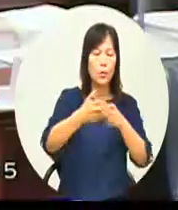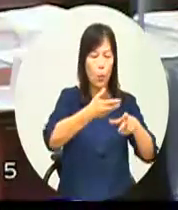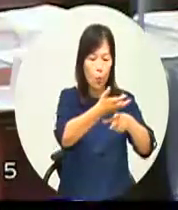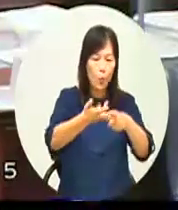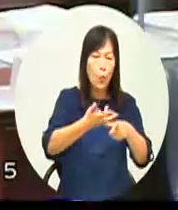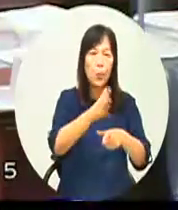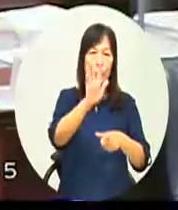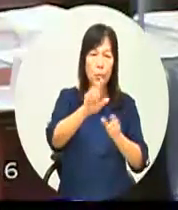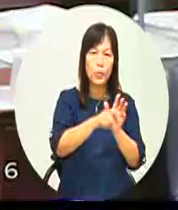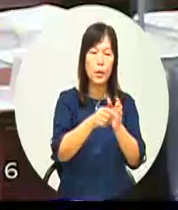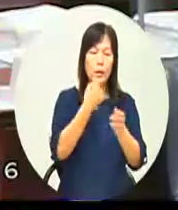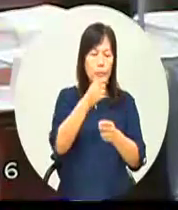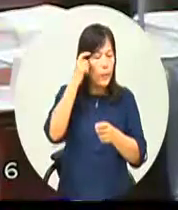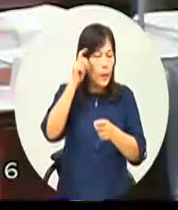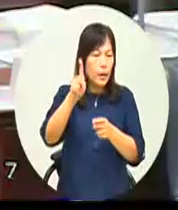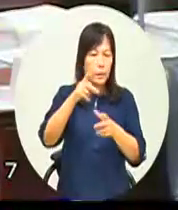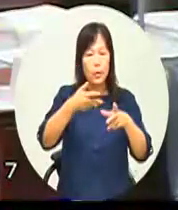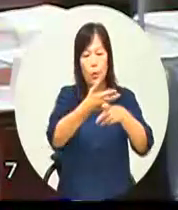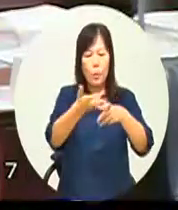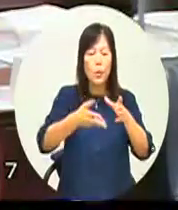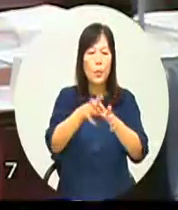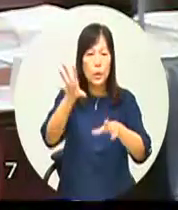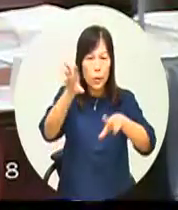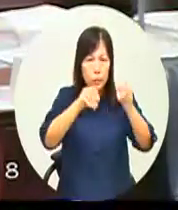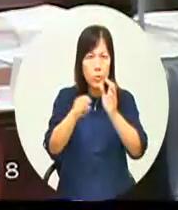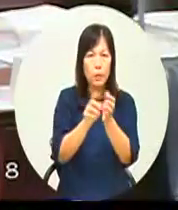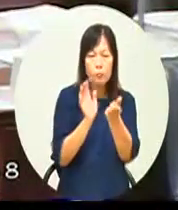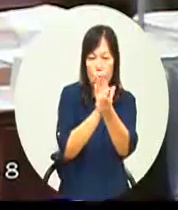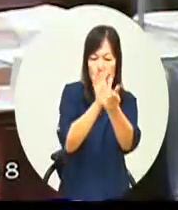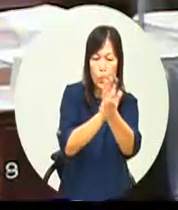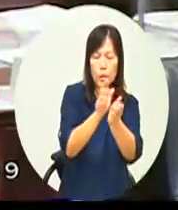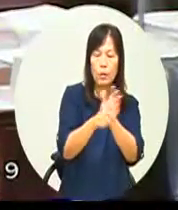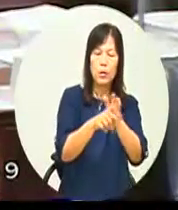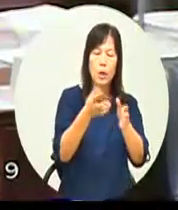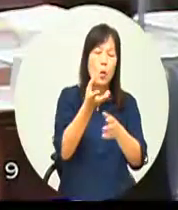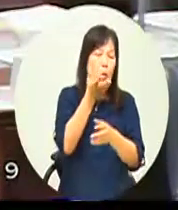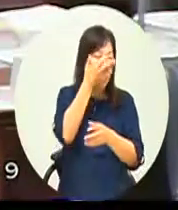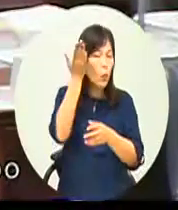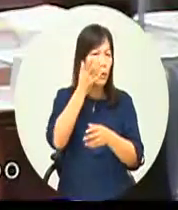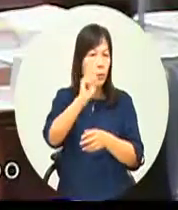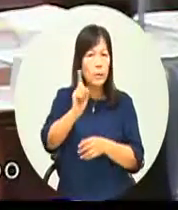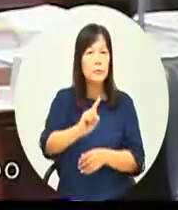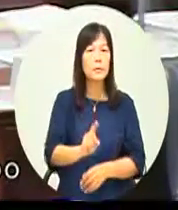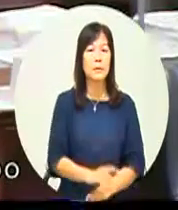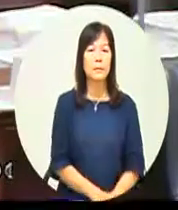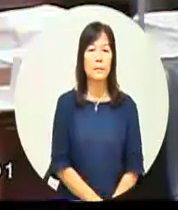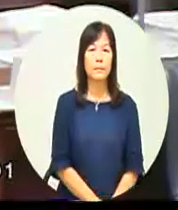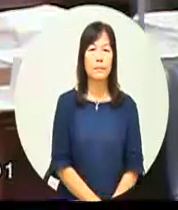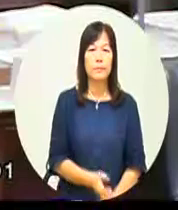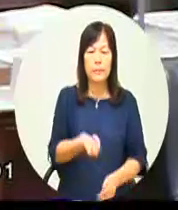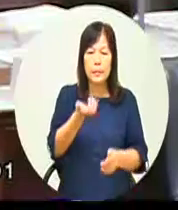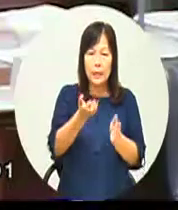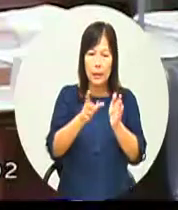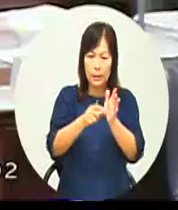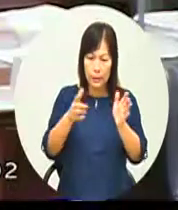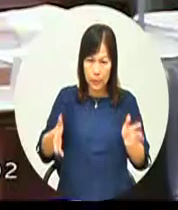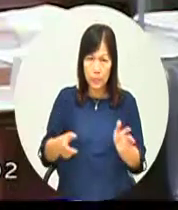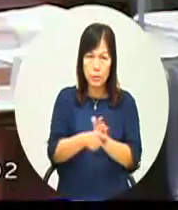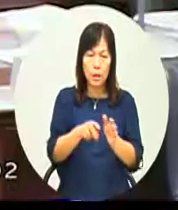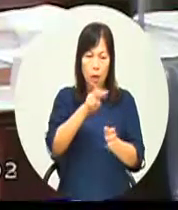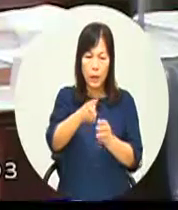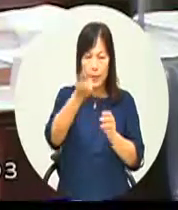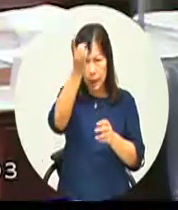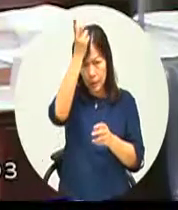怎么样利用这些湖泊的资源来推广所谓的湖泊的观光。所以 前阵子也看到我们